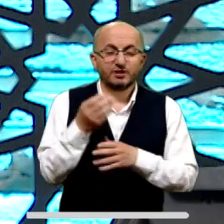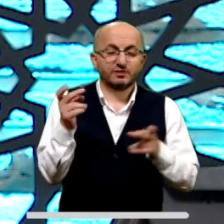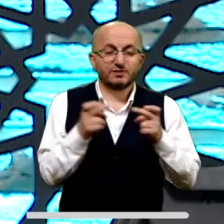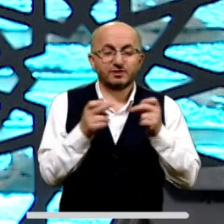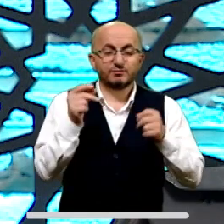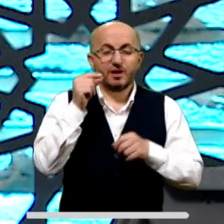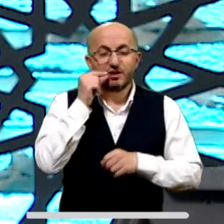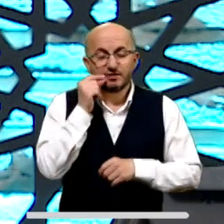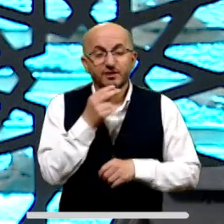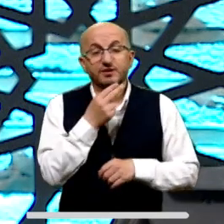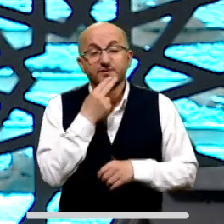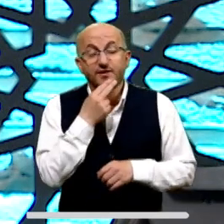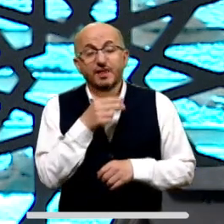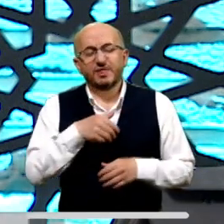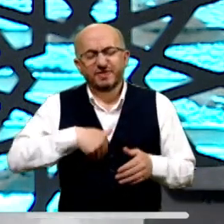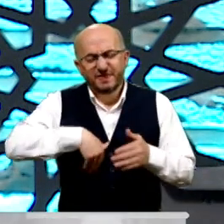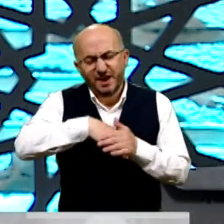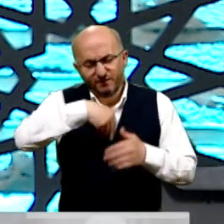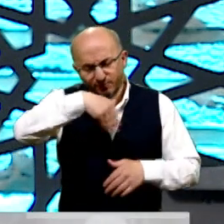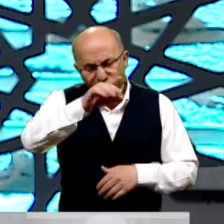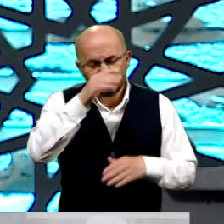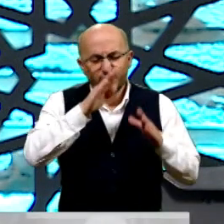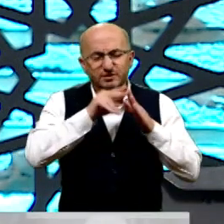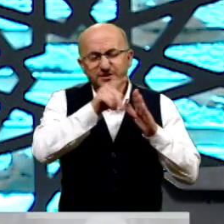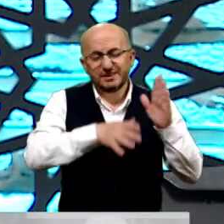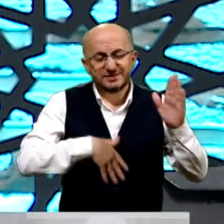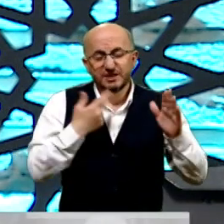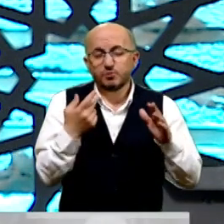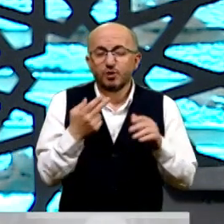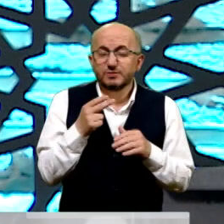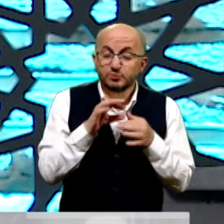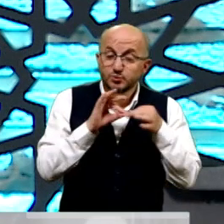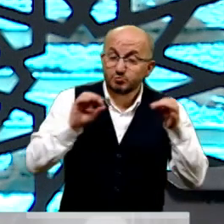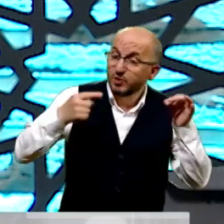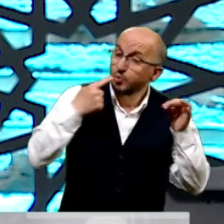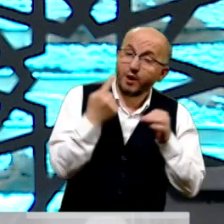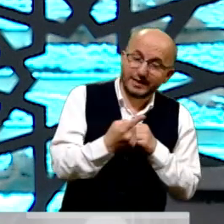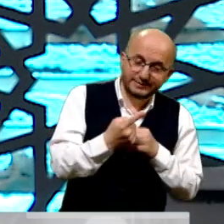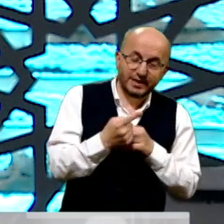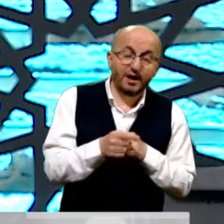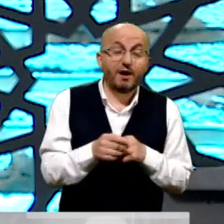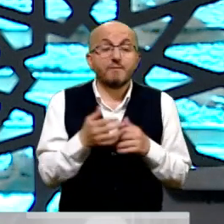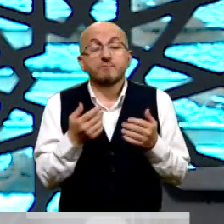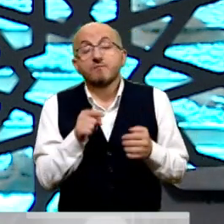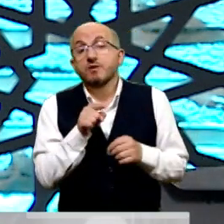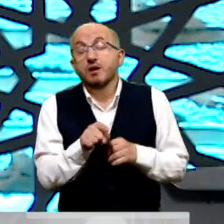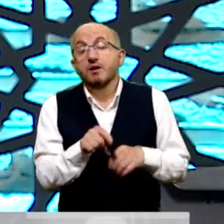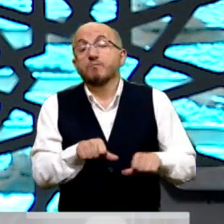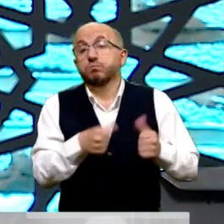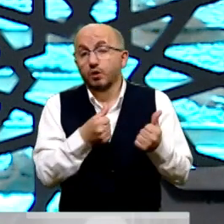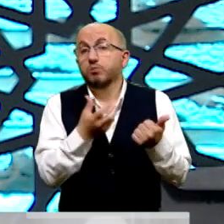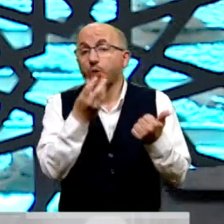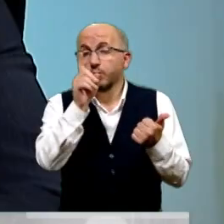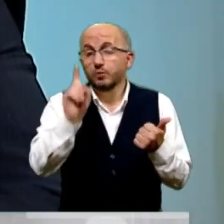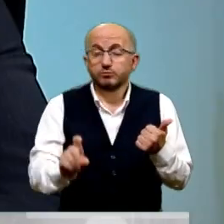erkek hanımefendi Ya defol git bu evden sen istemiyorum falan gibi bir takım sözler söylerse acaba bu durumda Talak